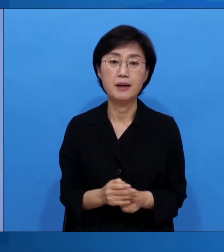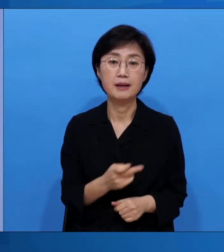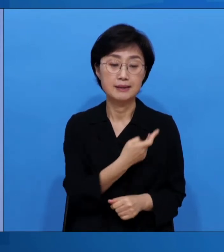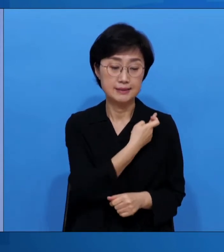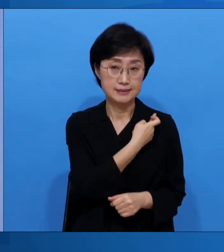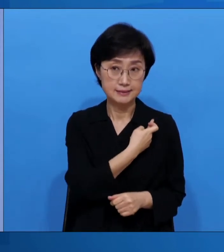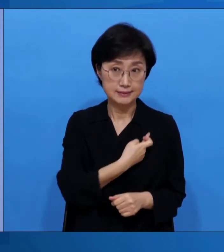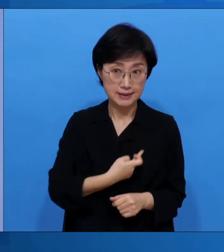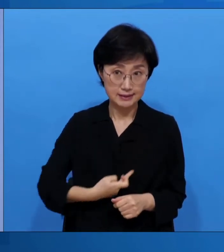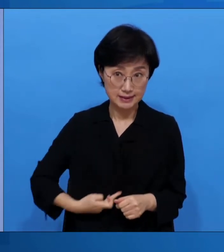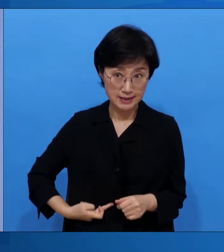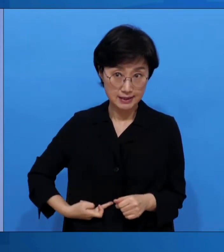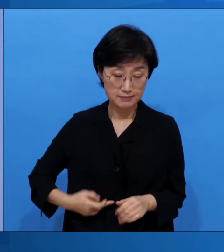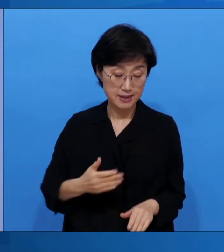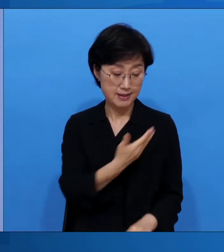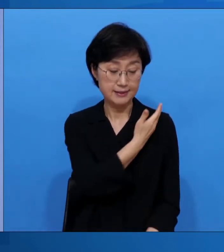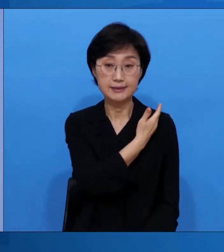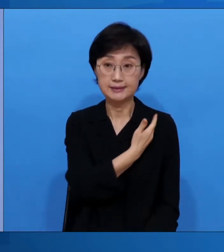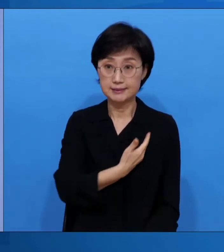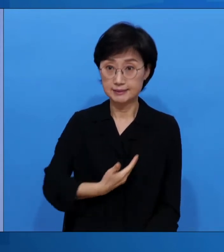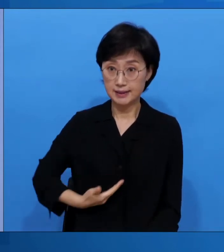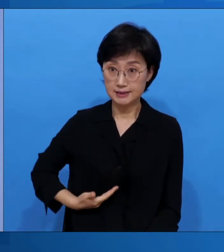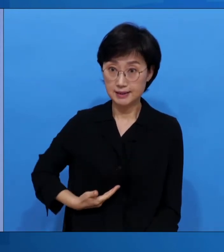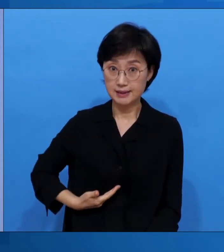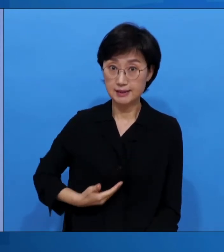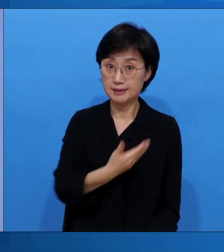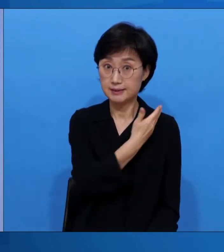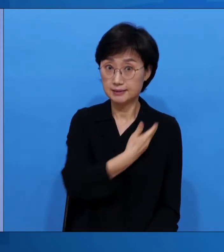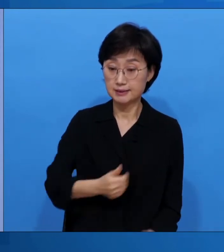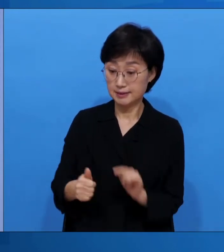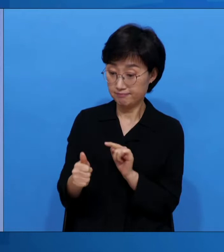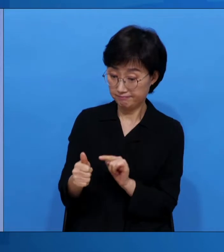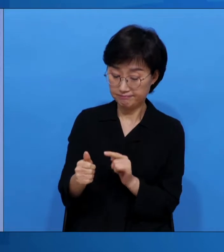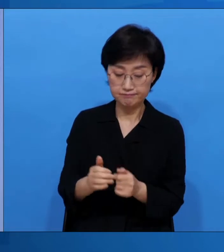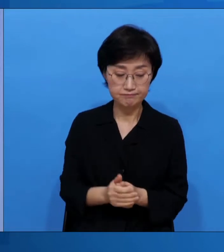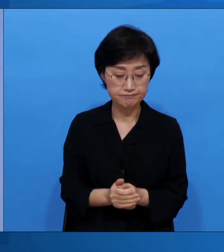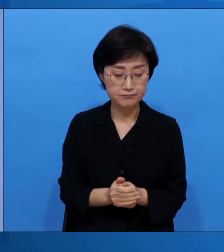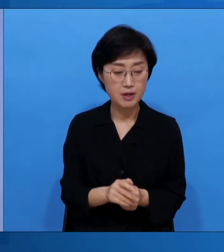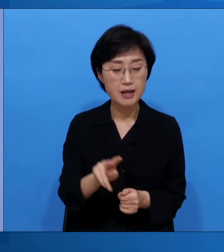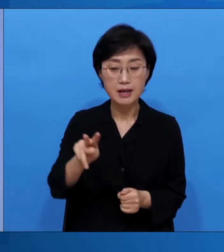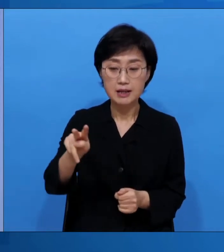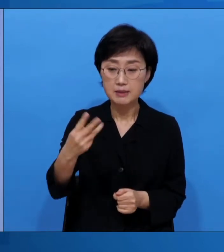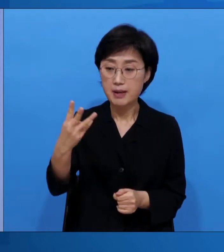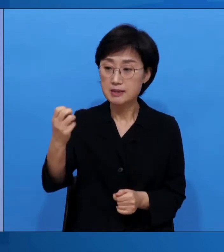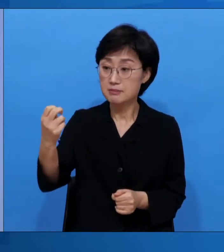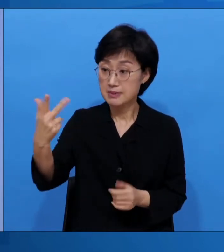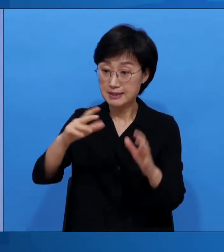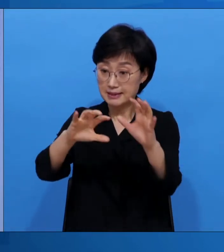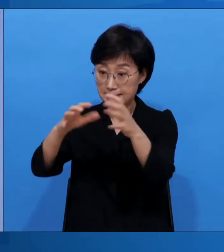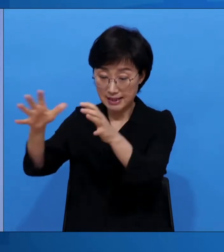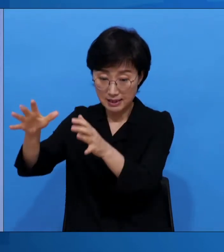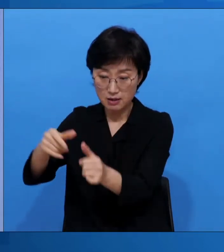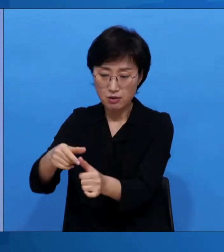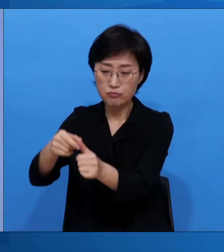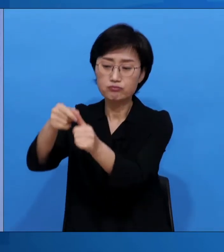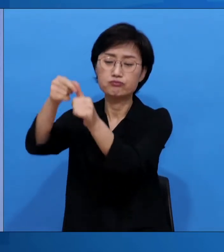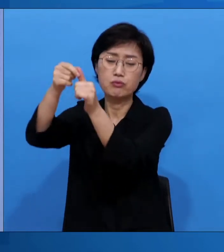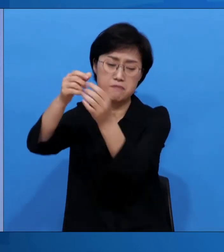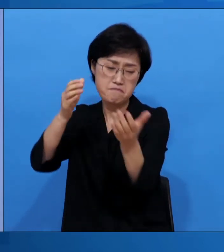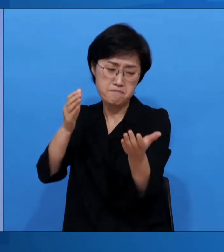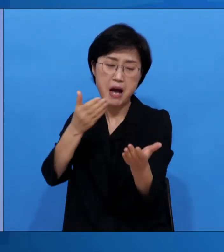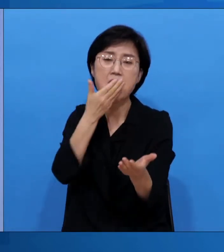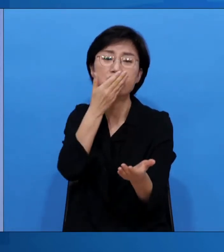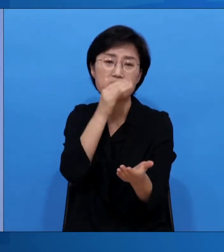237 나라의 영적 세계 살릴 만큼 답을 준 겁니다. To the disciples, he gave answers enough to save